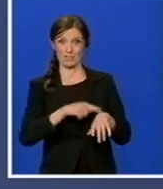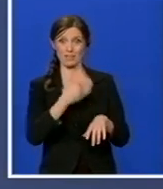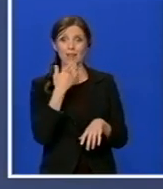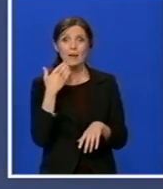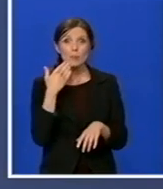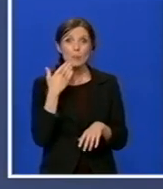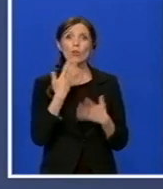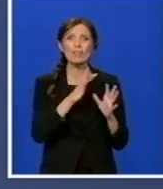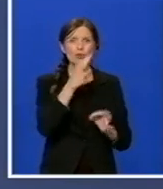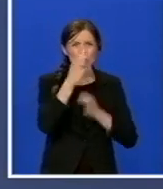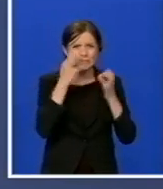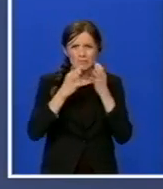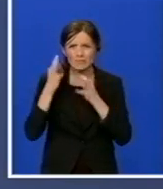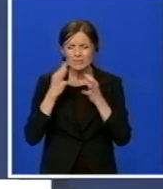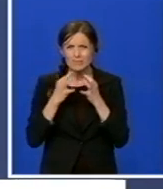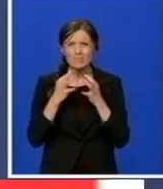su uzorci